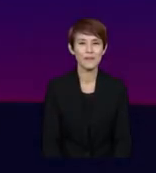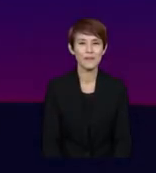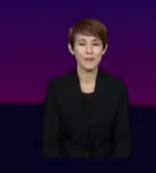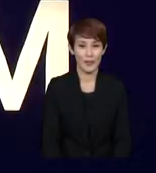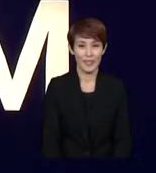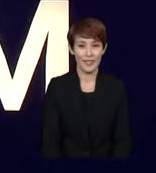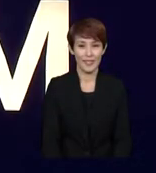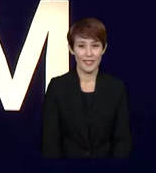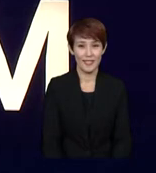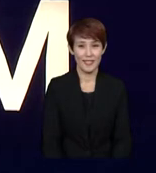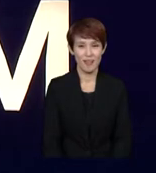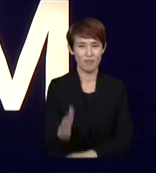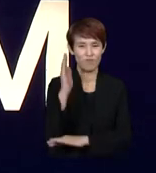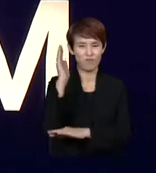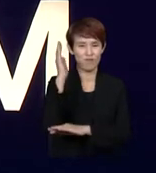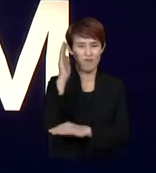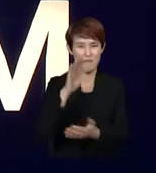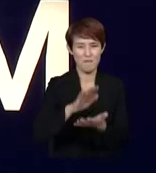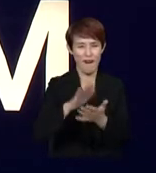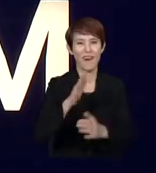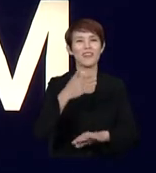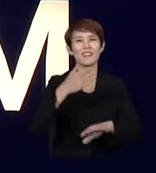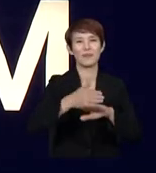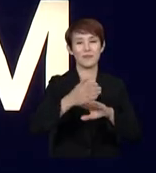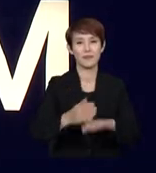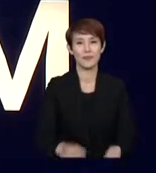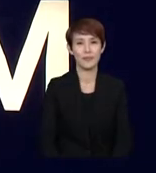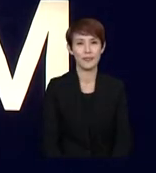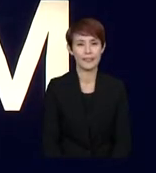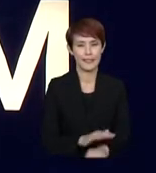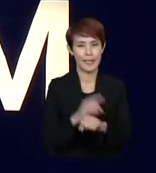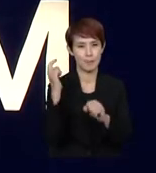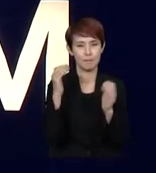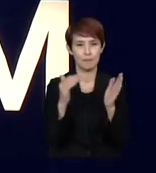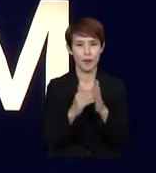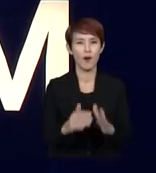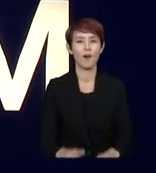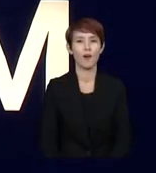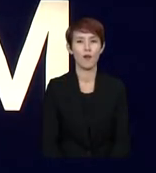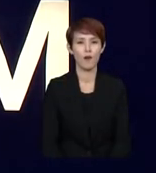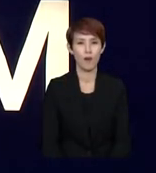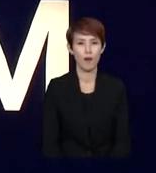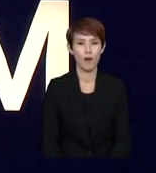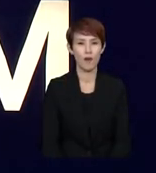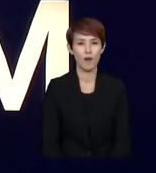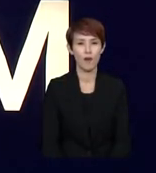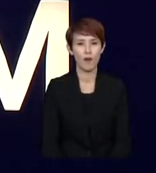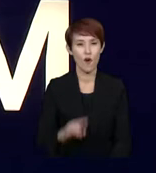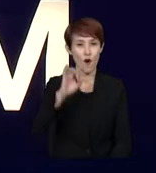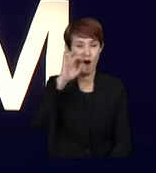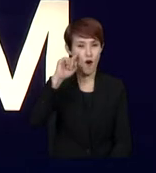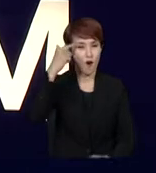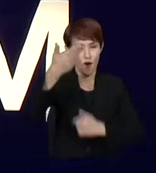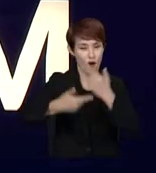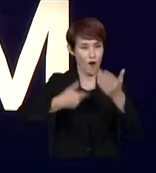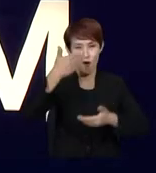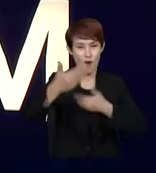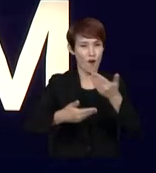교수님 참 열띤 강연 잘 들었는데요. 인상 깊은 내용이 많은 만큼 현장에서 더 많은 궁금증들이